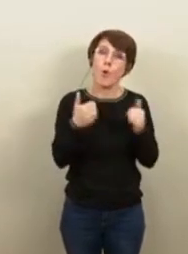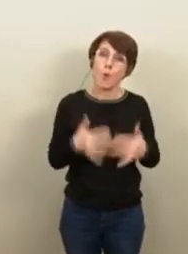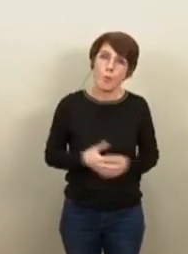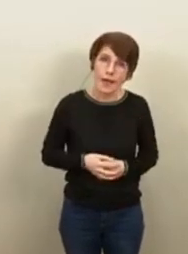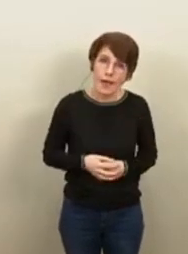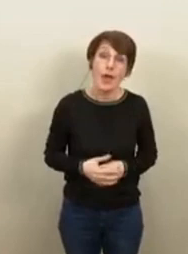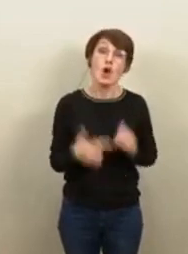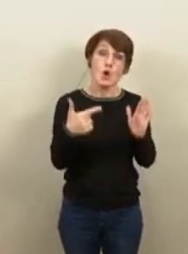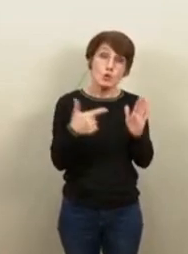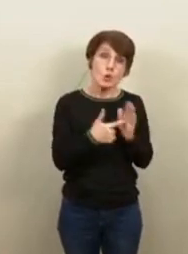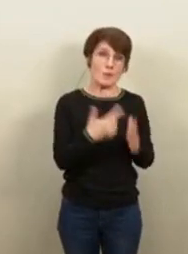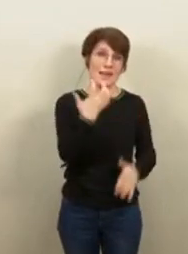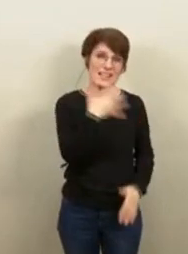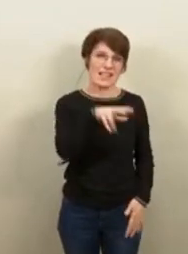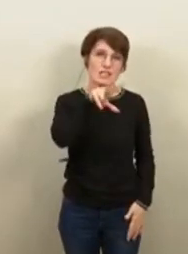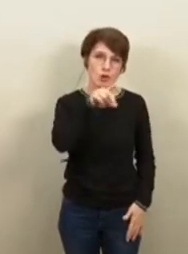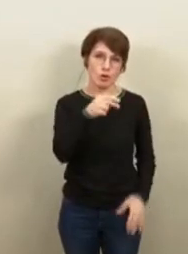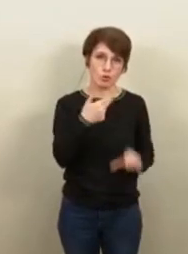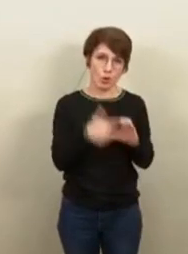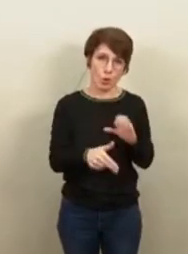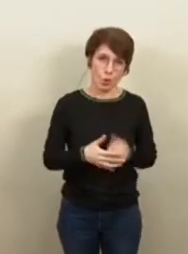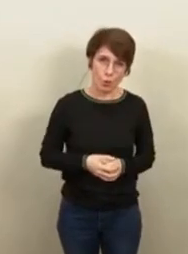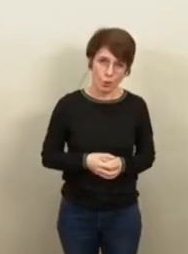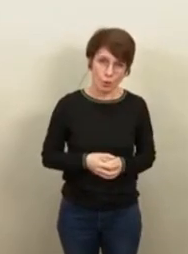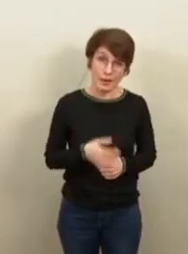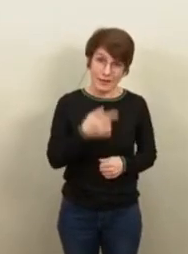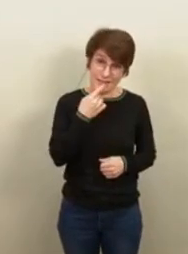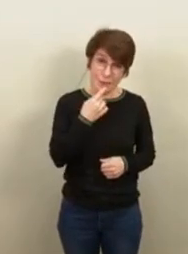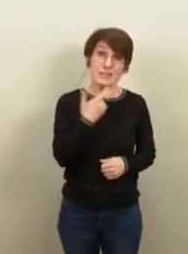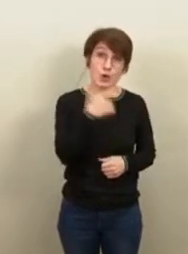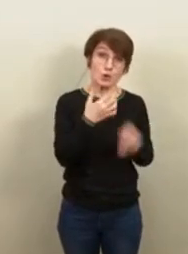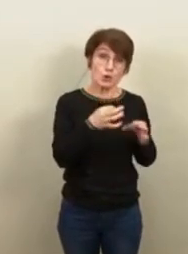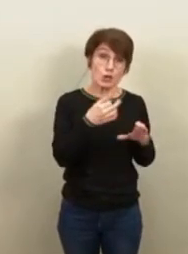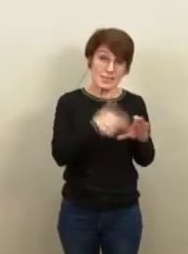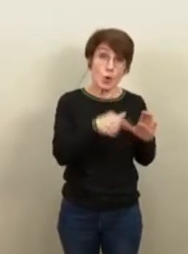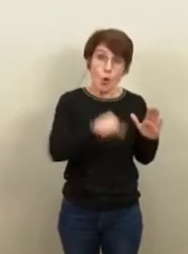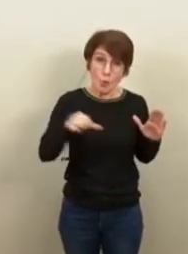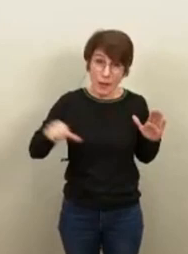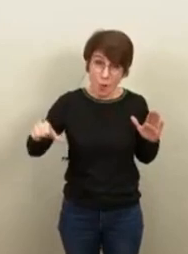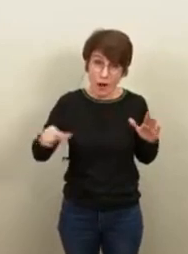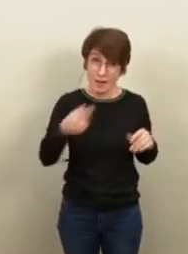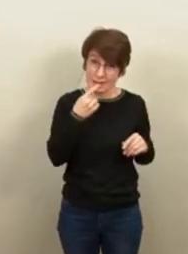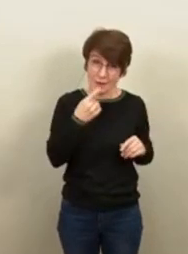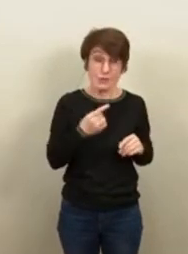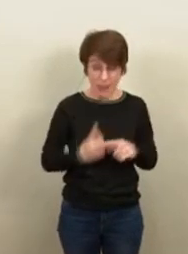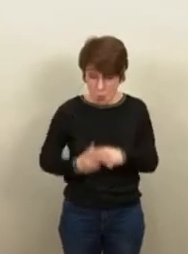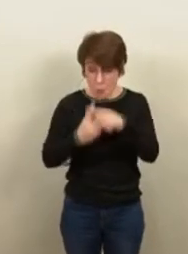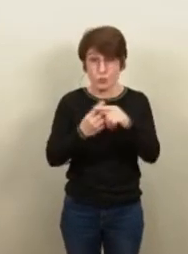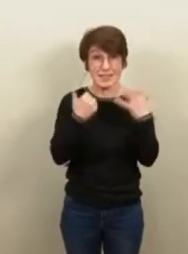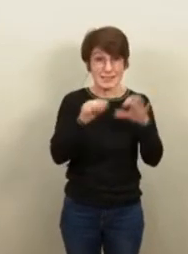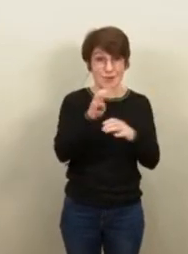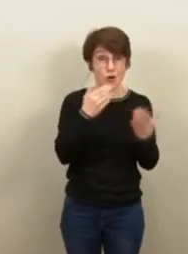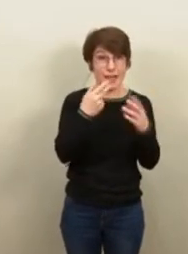de 2 530 €, soit 210 € par mois, soit 640 € de plus qu'en